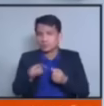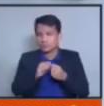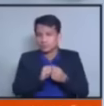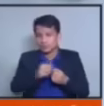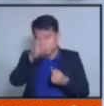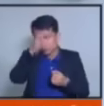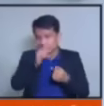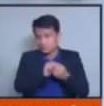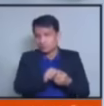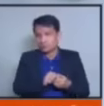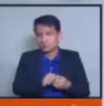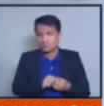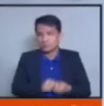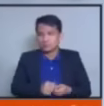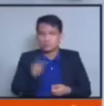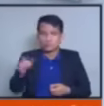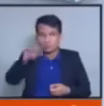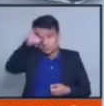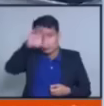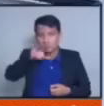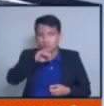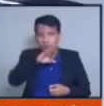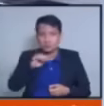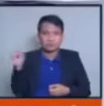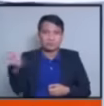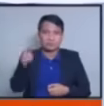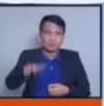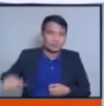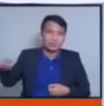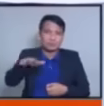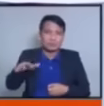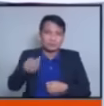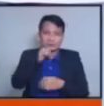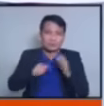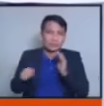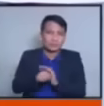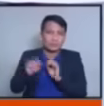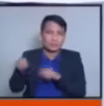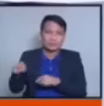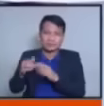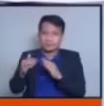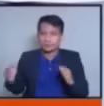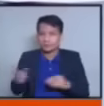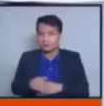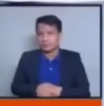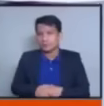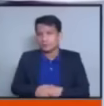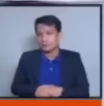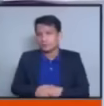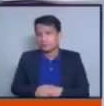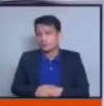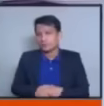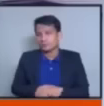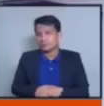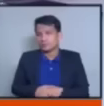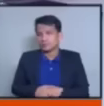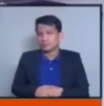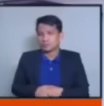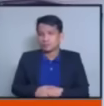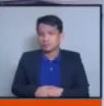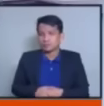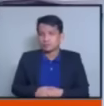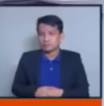Opo. Kung pati, gusto pati pa yung lola tsaka lola. Yung lahat ng tao sa bahay na tinago siya, hindi siya pinapalabas. Okay. At maging po